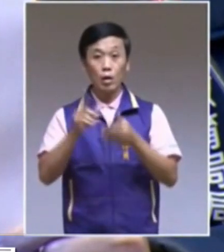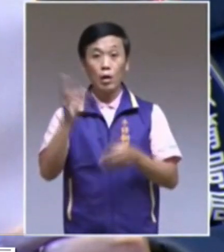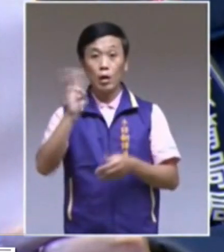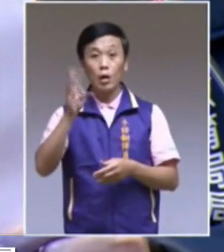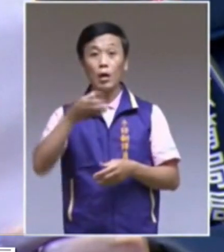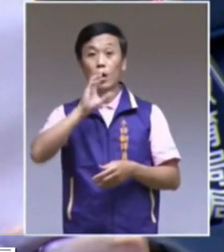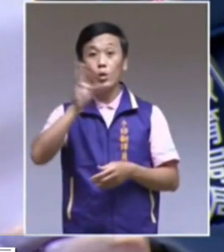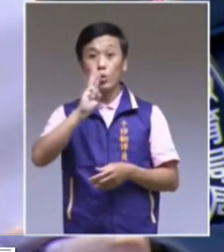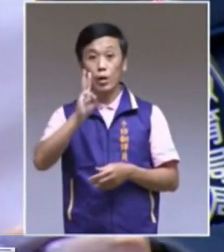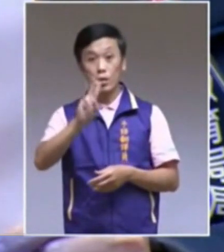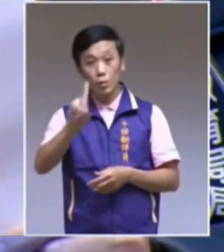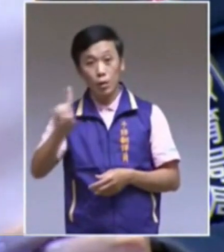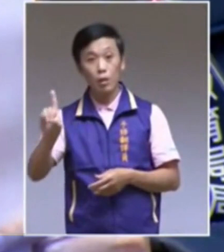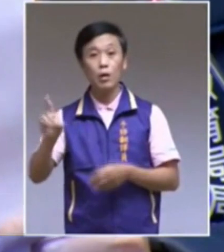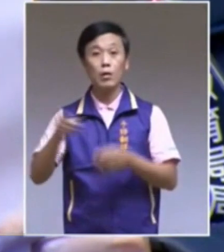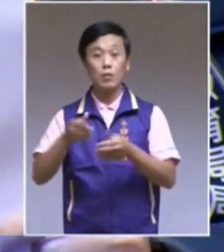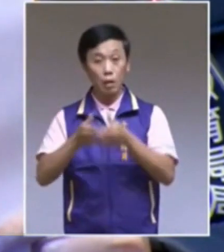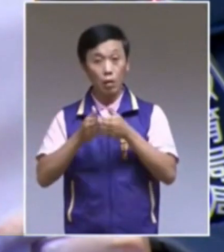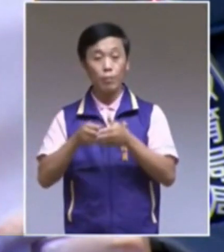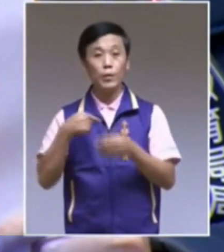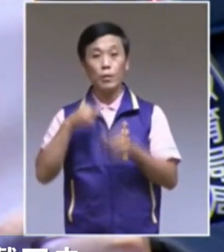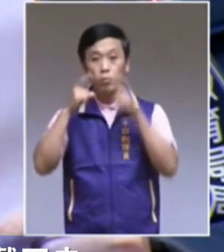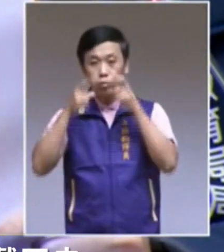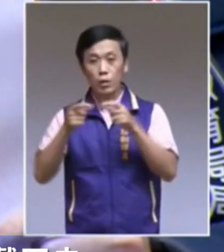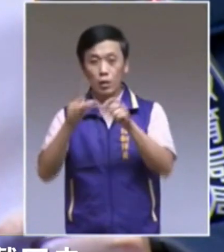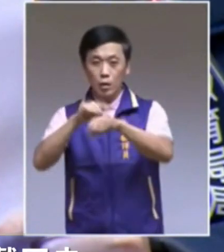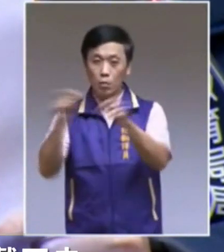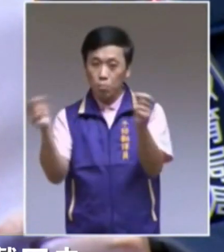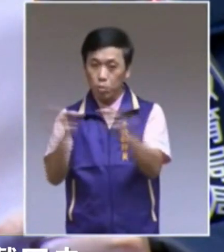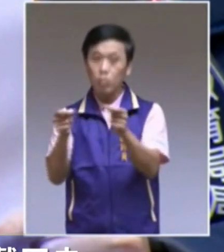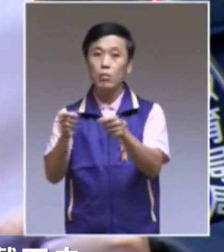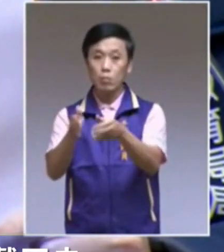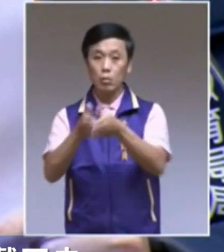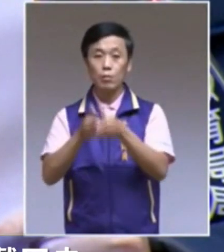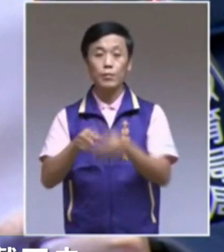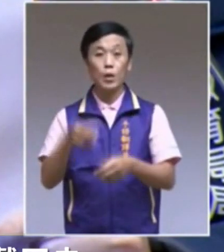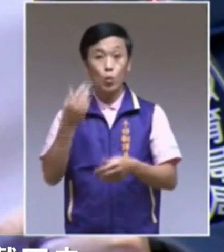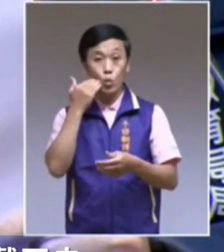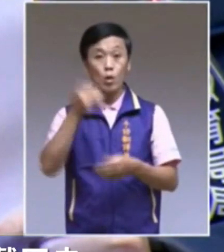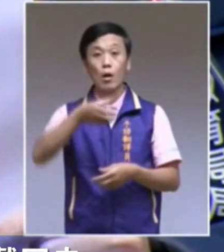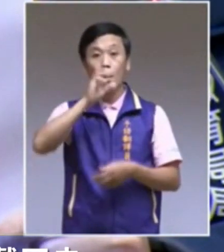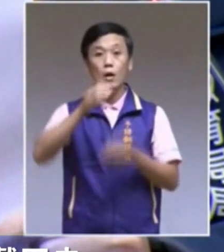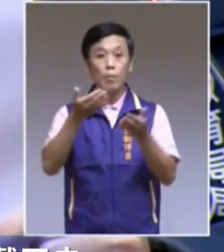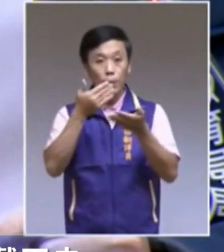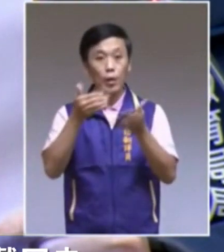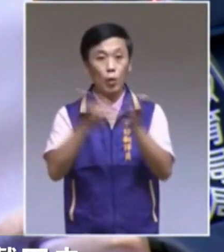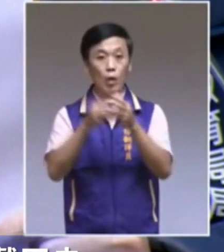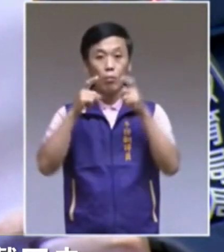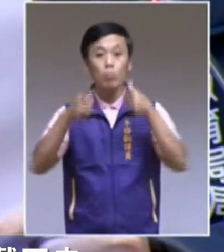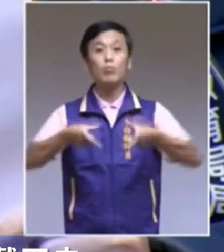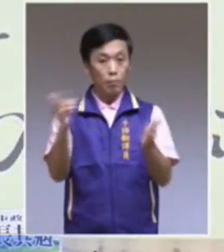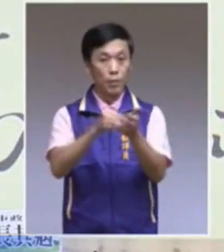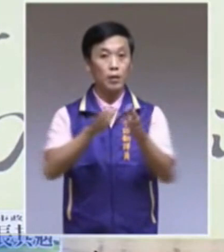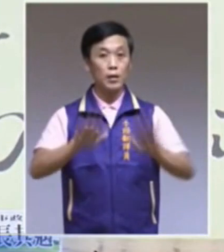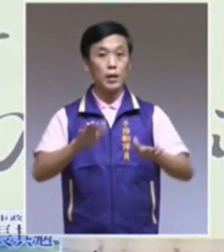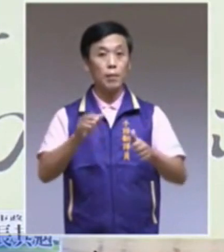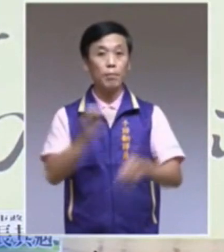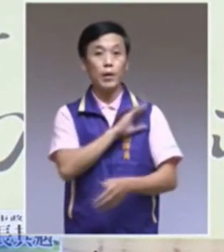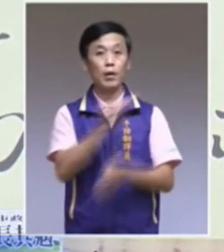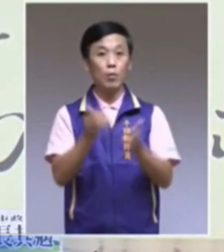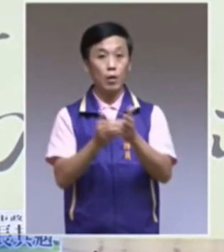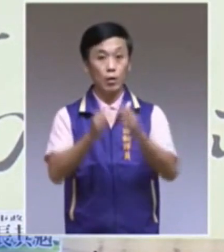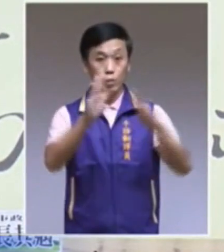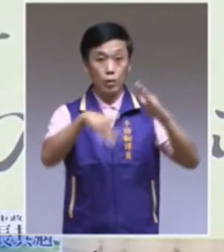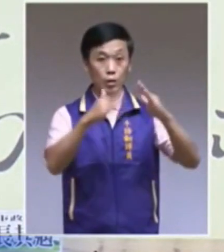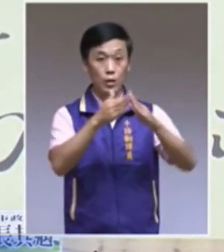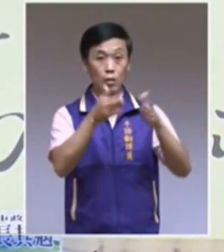或什么特殊考量，我们可以短暂的拿下来，但是应该要随用完之后马上又把口罩带回去。 在学校开